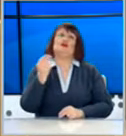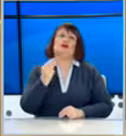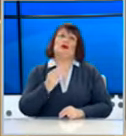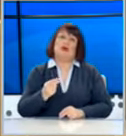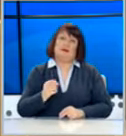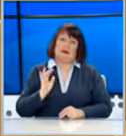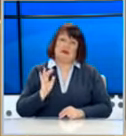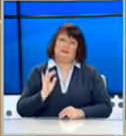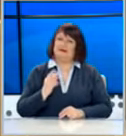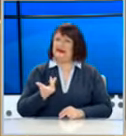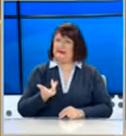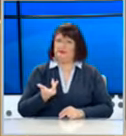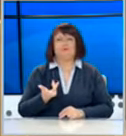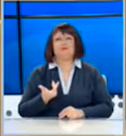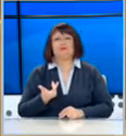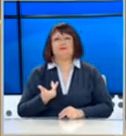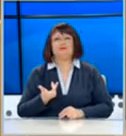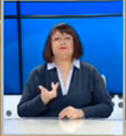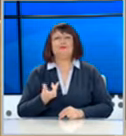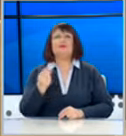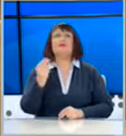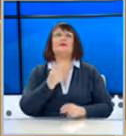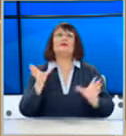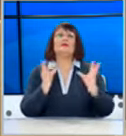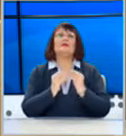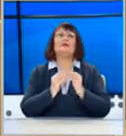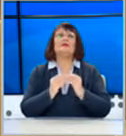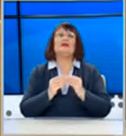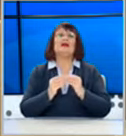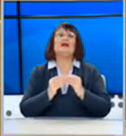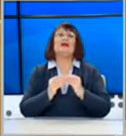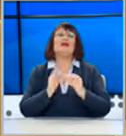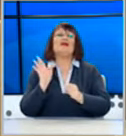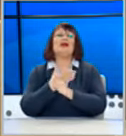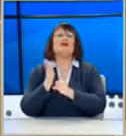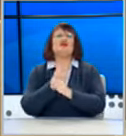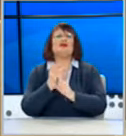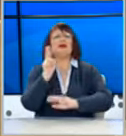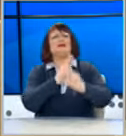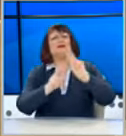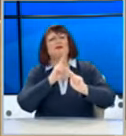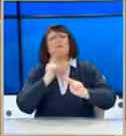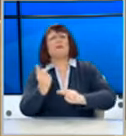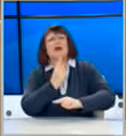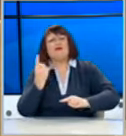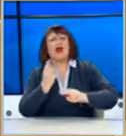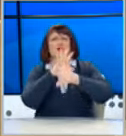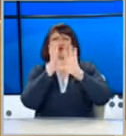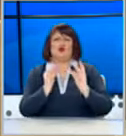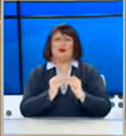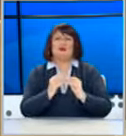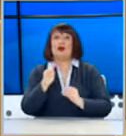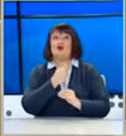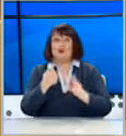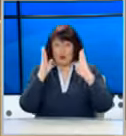θέμα. Για το ζήτημα των φυσικών καταστροφών, που όμως δεν είναι μόνο